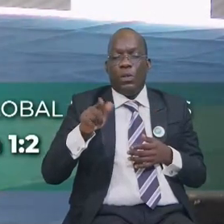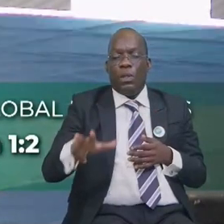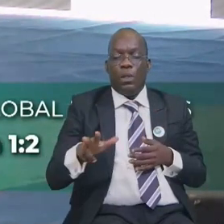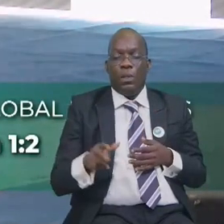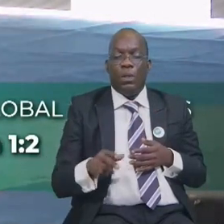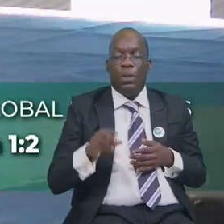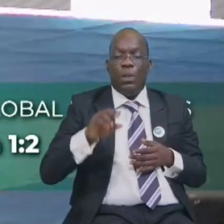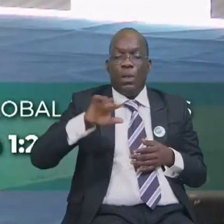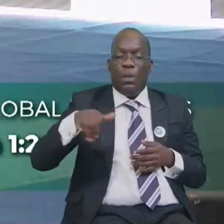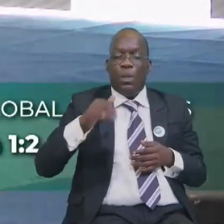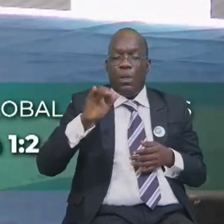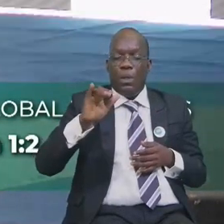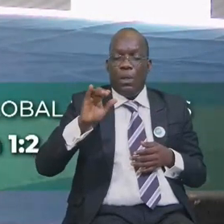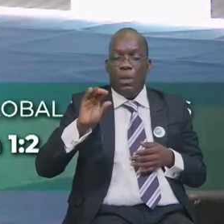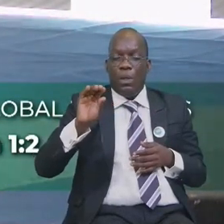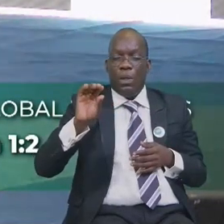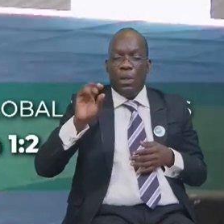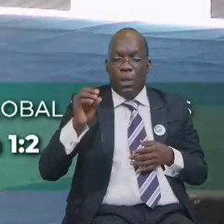27.